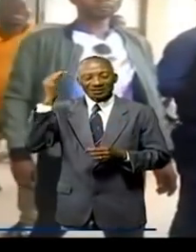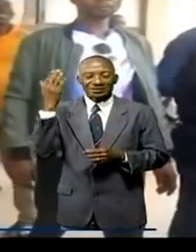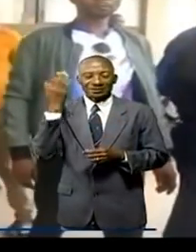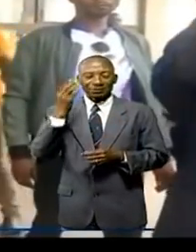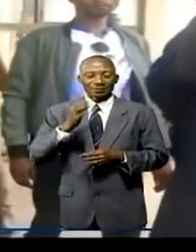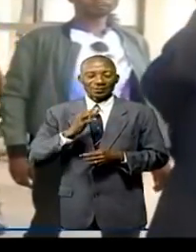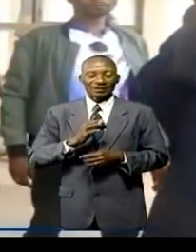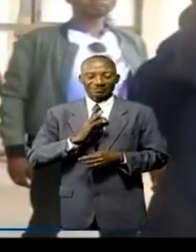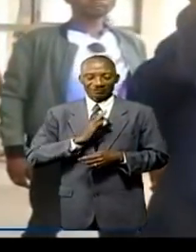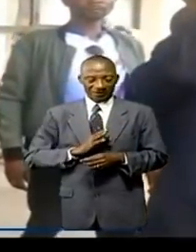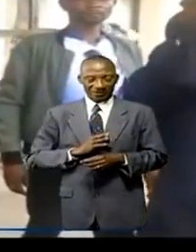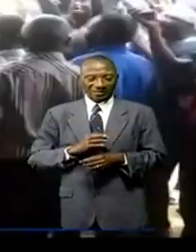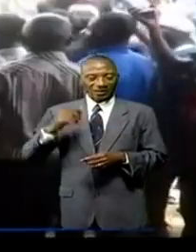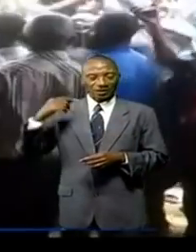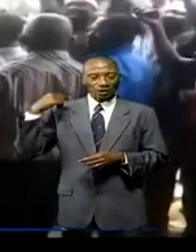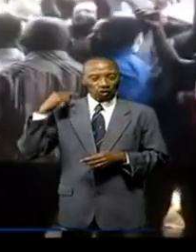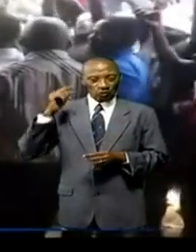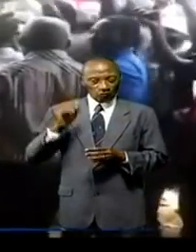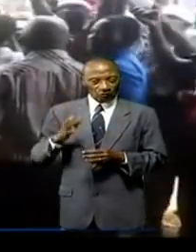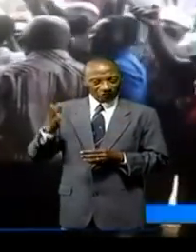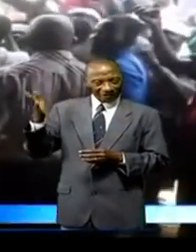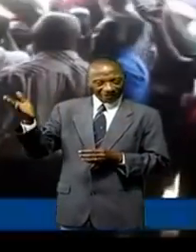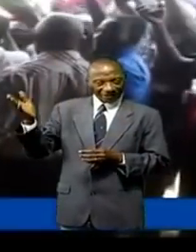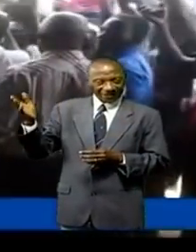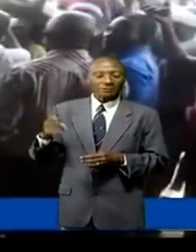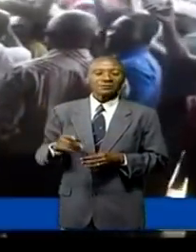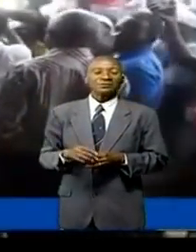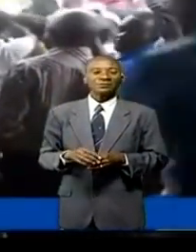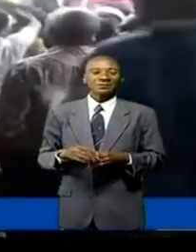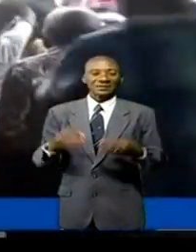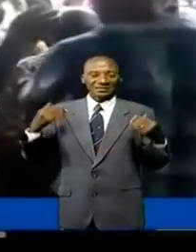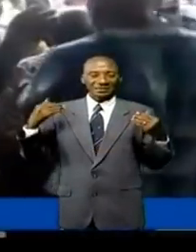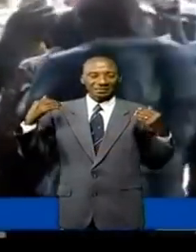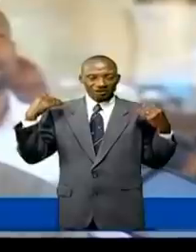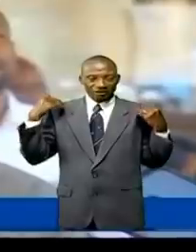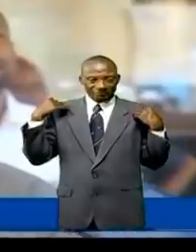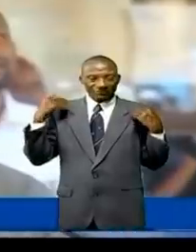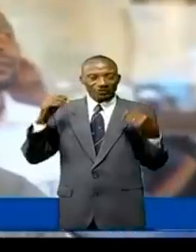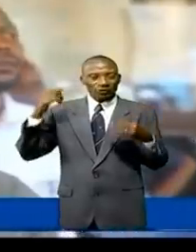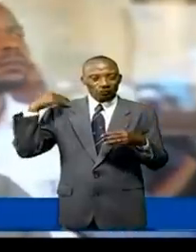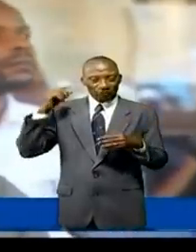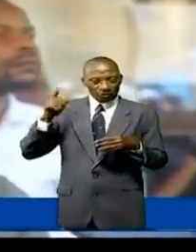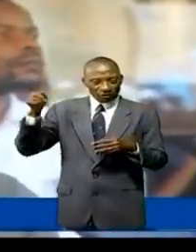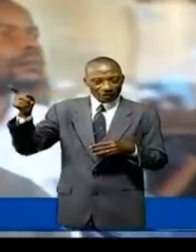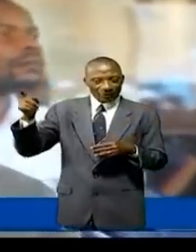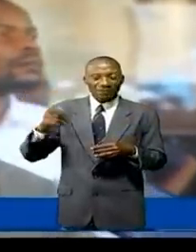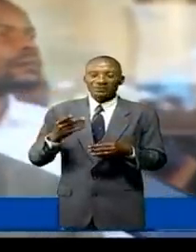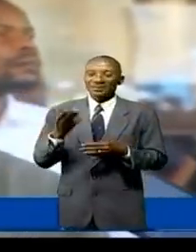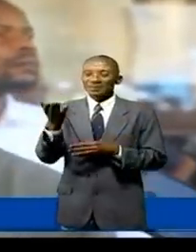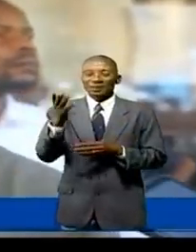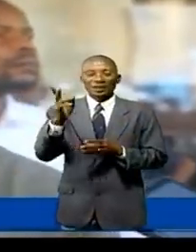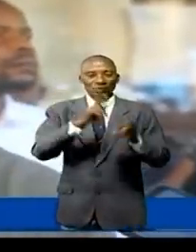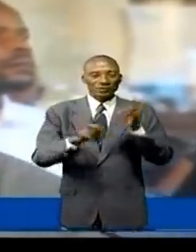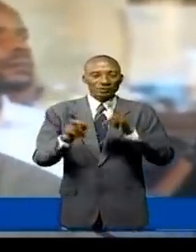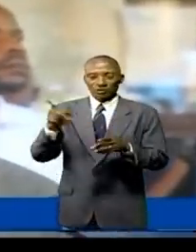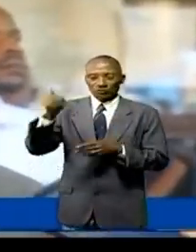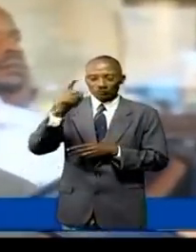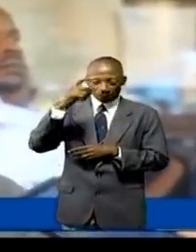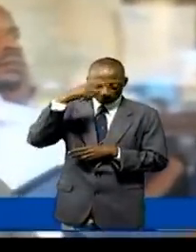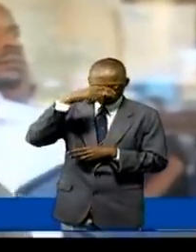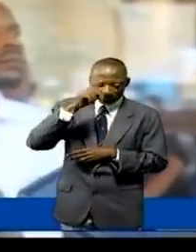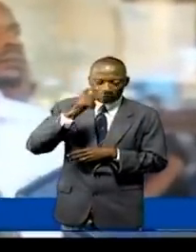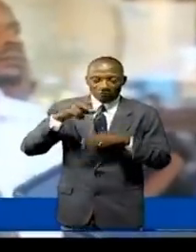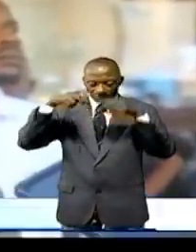gouverneur intérimaire d'Imaniema, le chef de l'exécutif provincial a appelé la population à la vigilance face aux